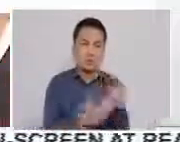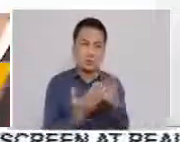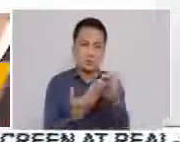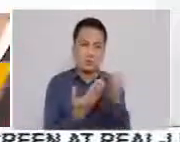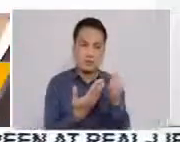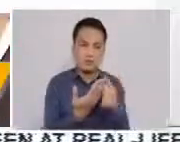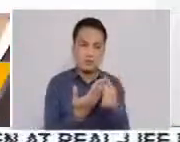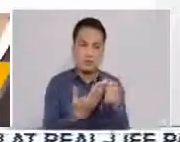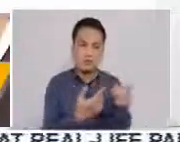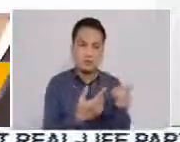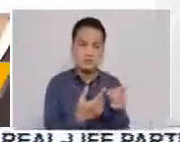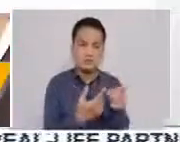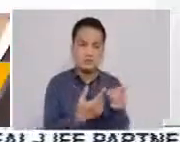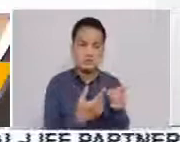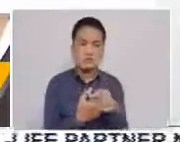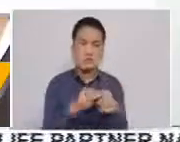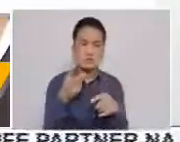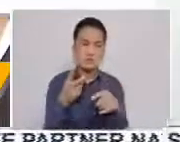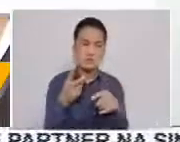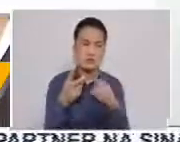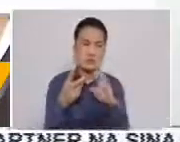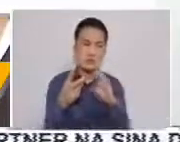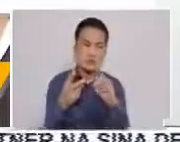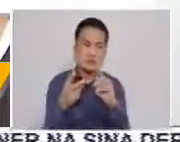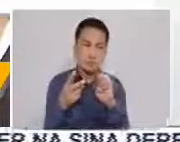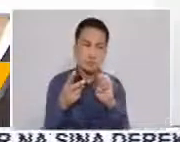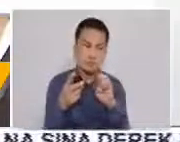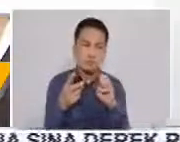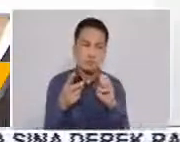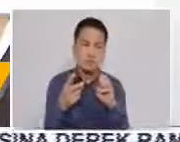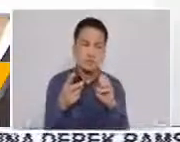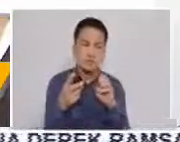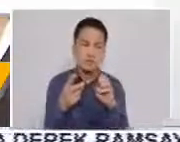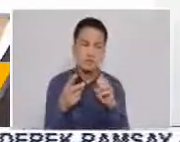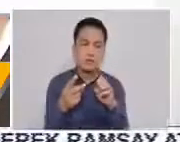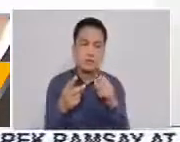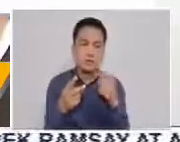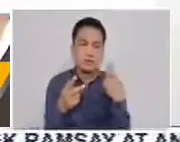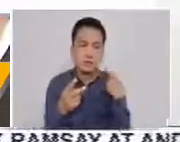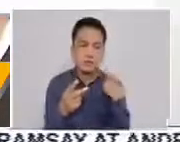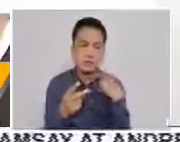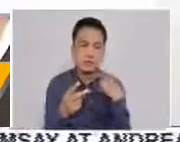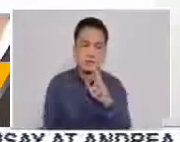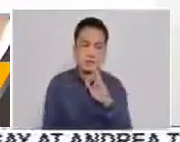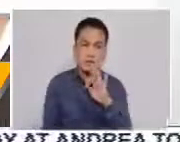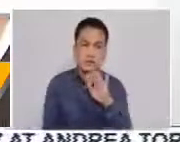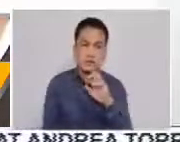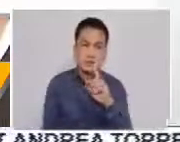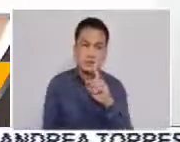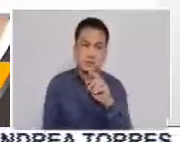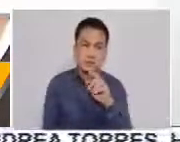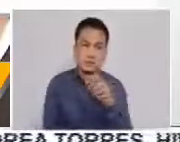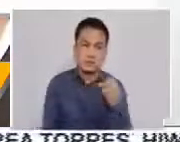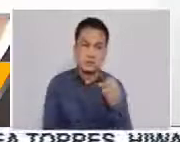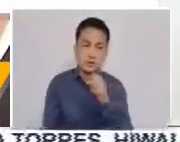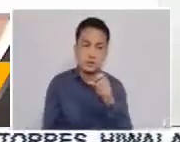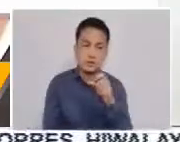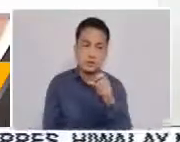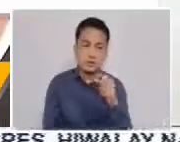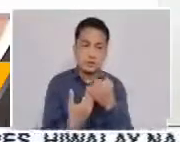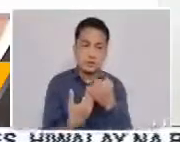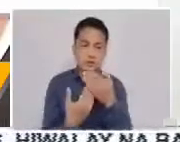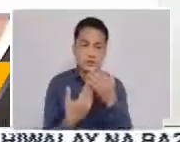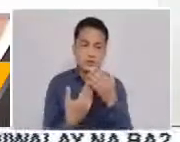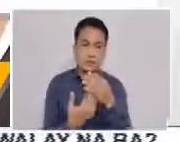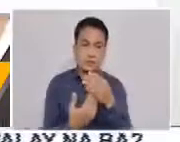Sinabi niyo po na inaayos na itong readability, opo, ng RFID. Kamusta na po?